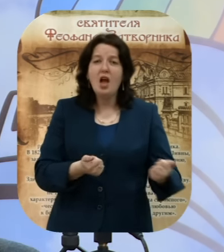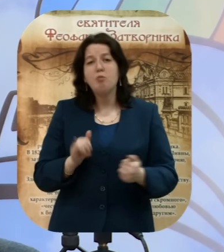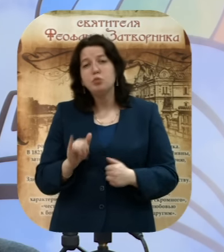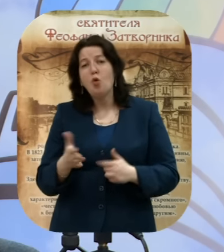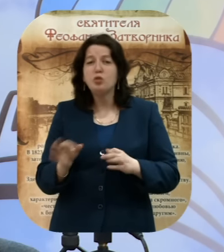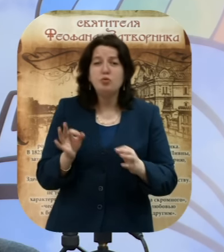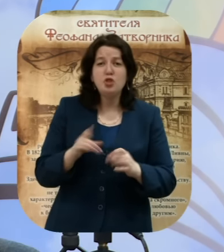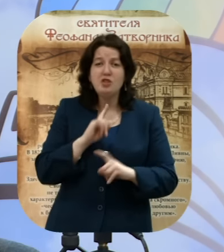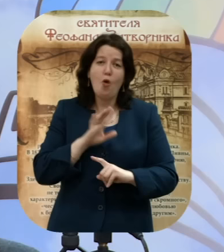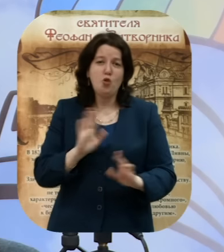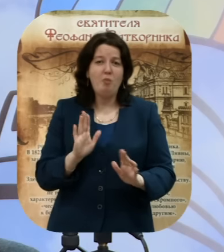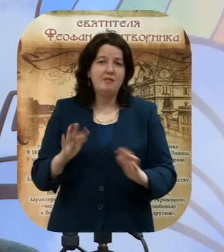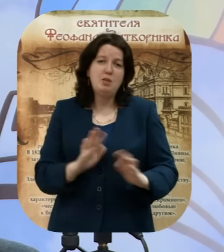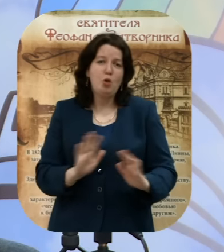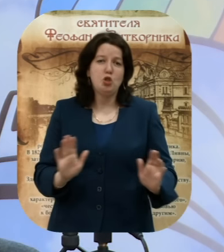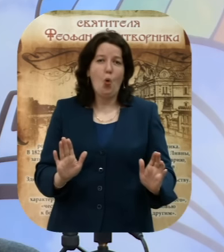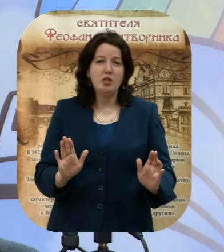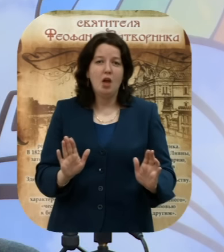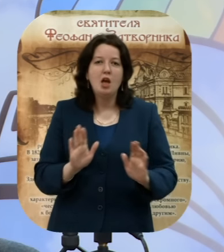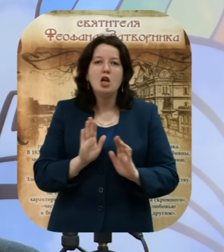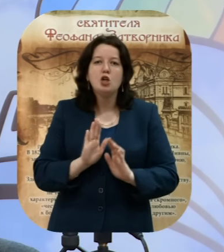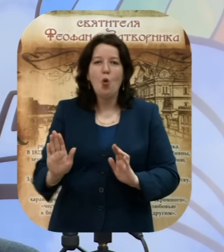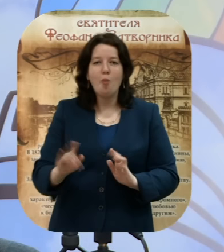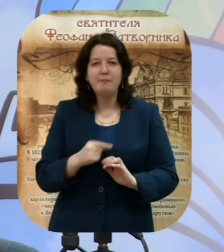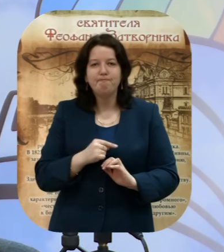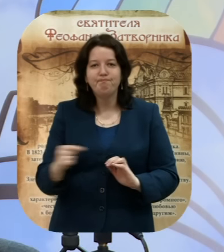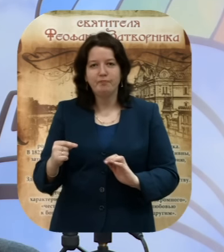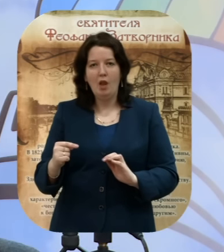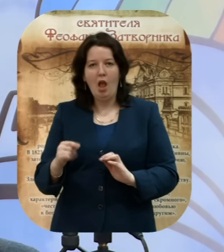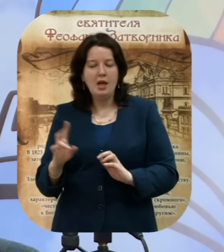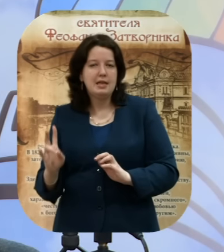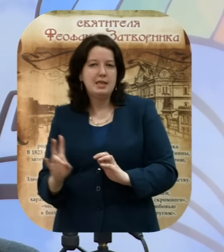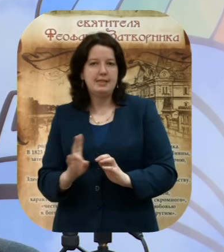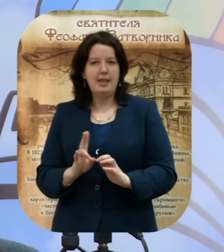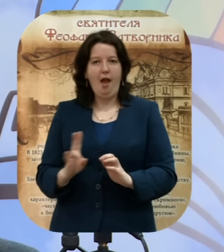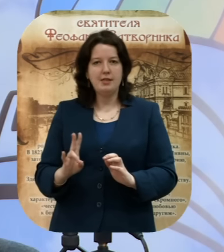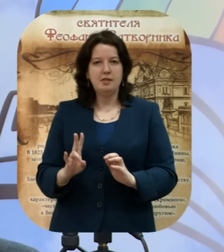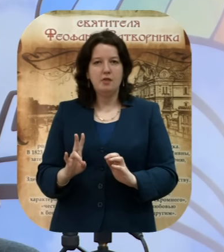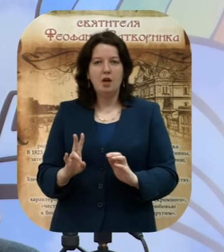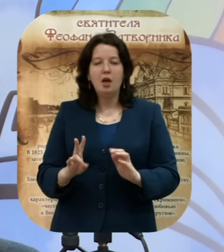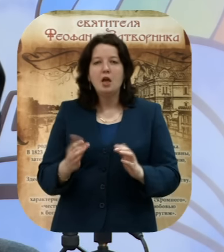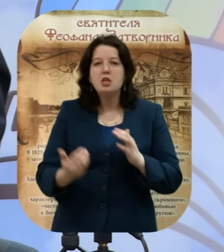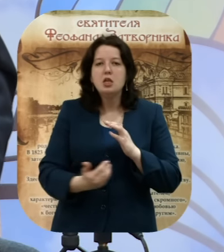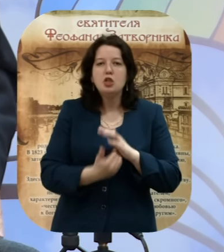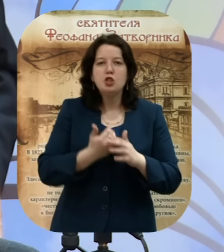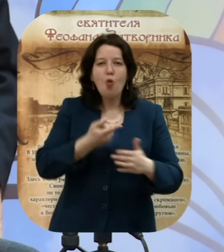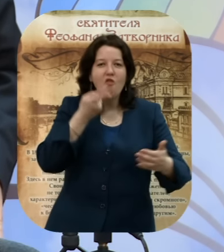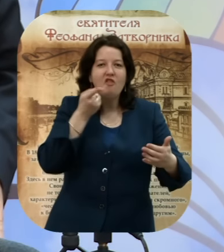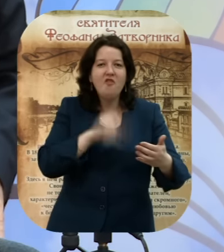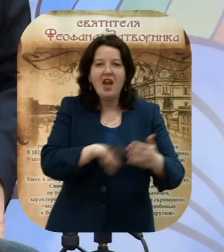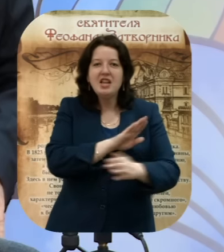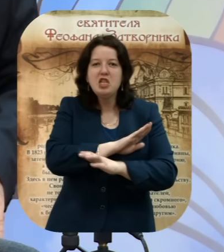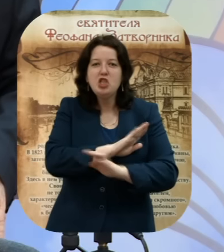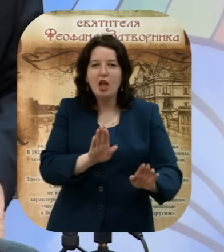но ничего особенного, кроме христианства. И опять ввергнет. Потому что